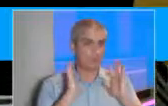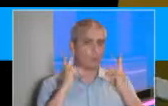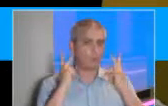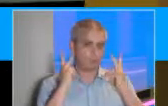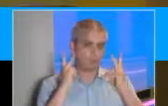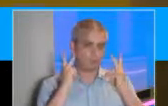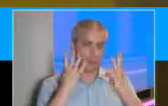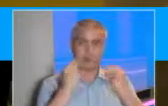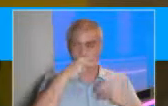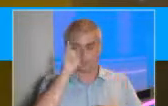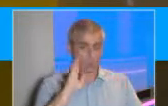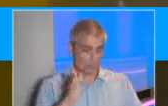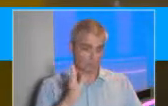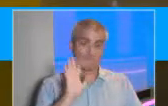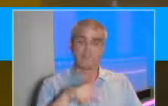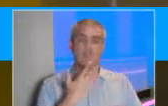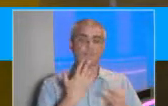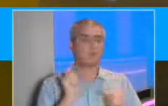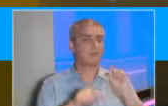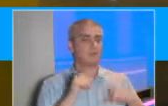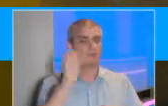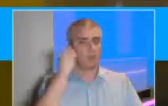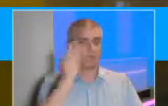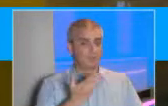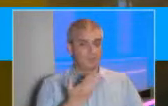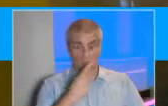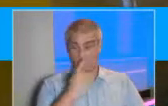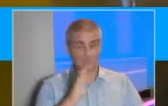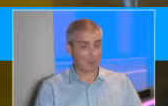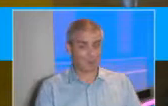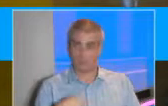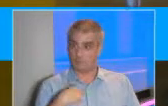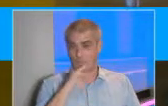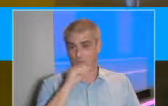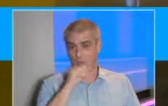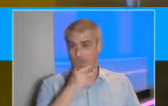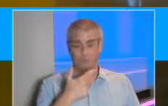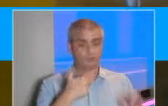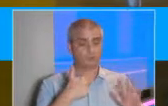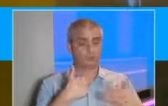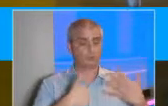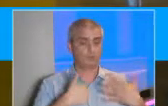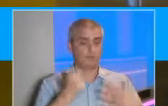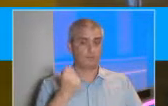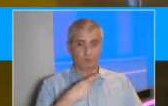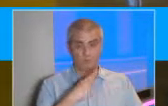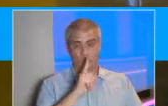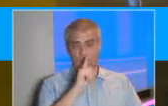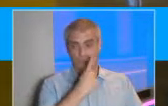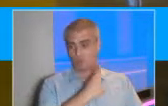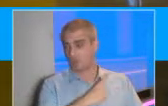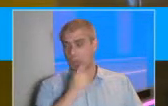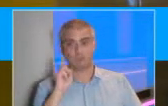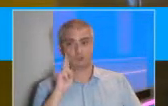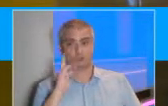חשובה להרבה מאוד הורים, וגם כמה יגיעו לבתי הספר. גני הילדים, אנחנו מדברים על 6 ימים בשבוע, ראשון עד